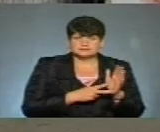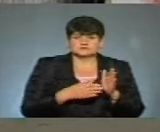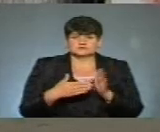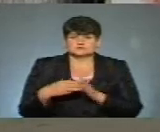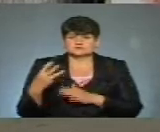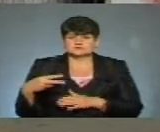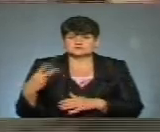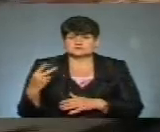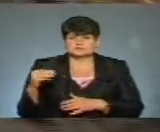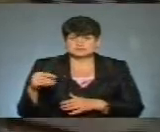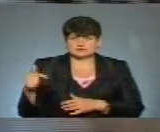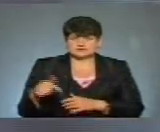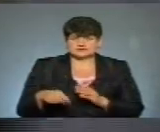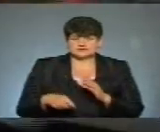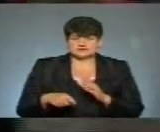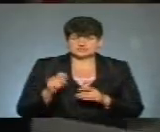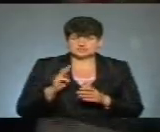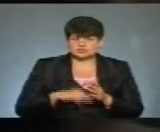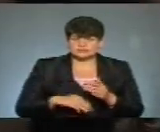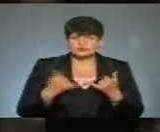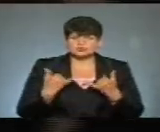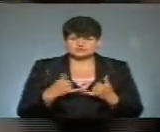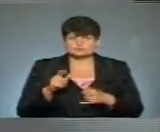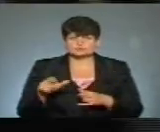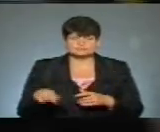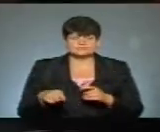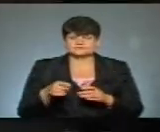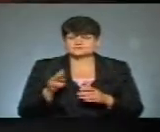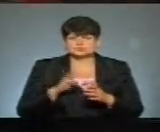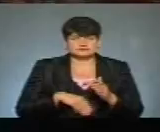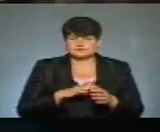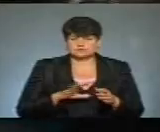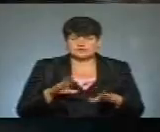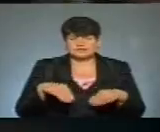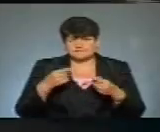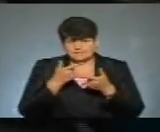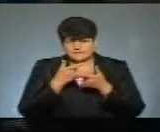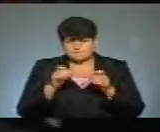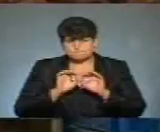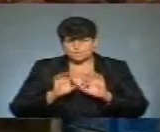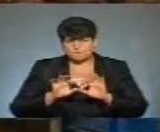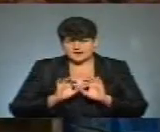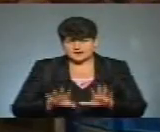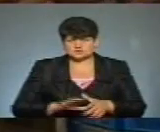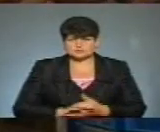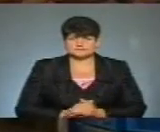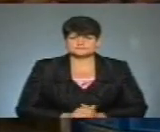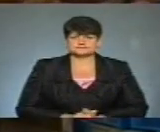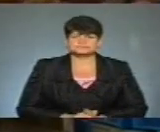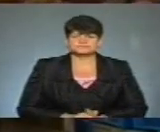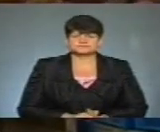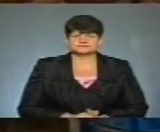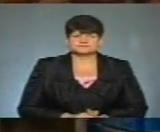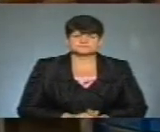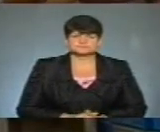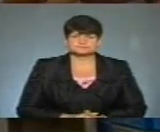32 тисяч гривень штрафу. Сьогодні продавців не штрафували, а давали попередження, каже Володимир Семенина. Анжела Шова, Діана Ярошенко,